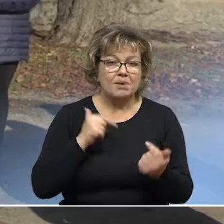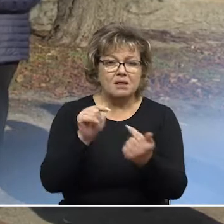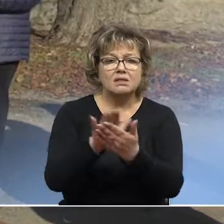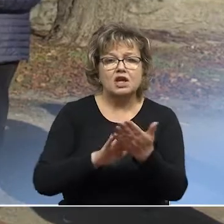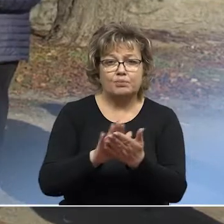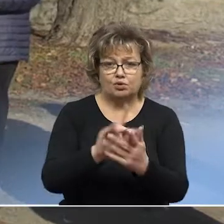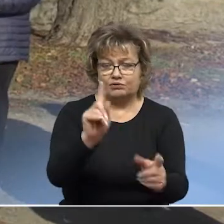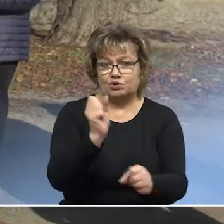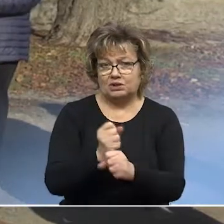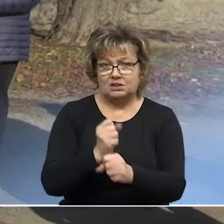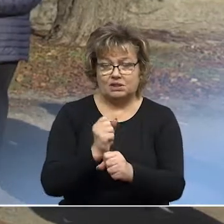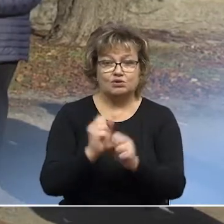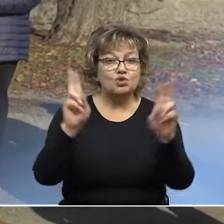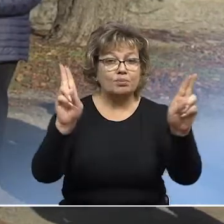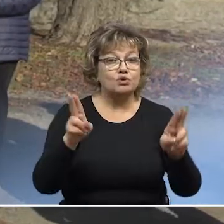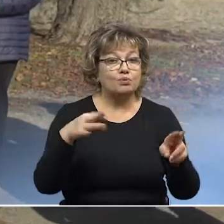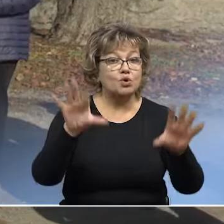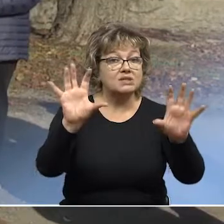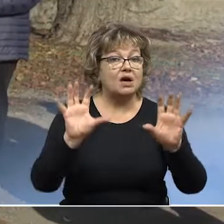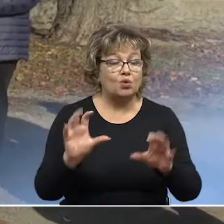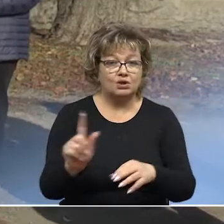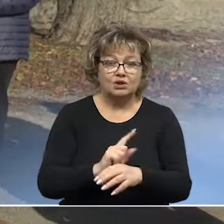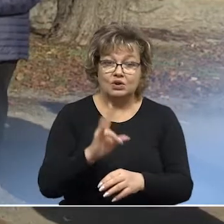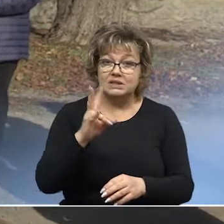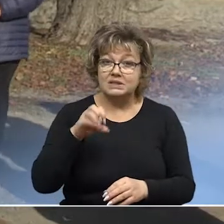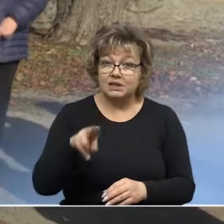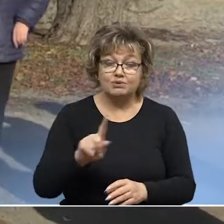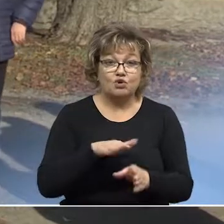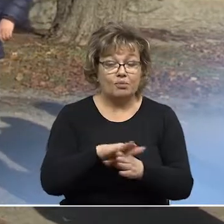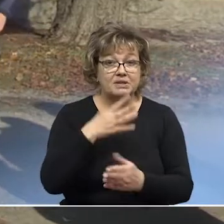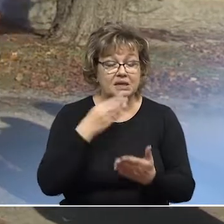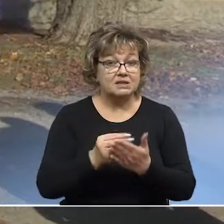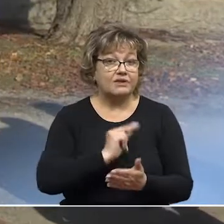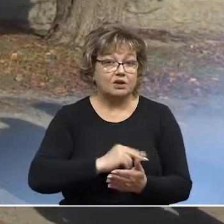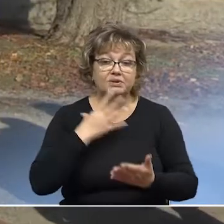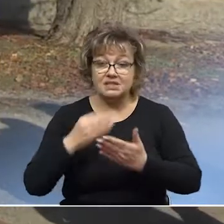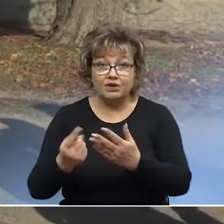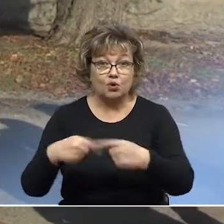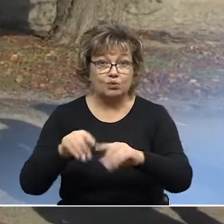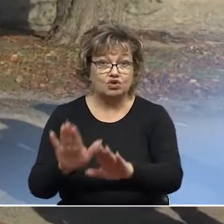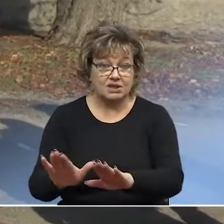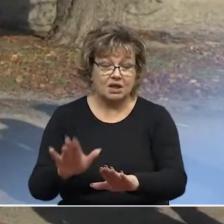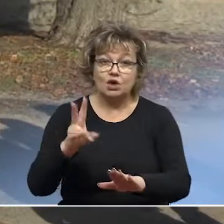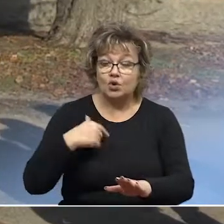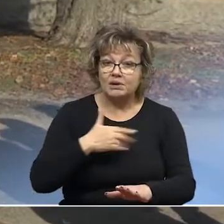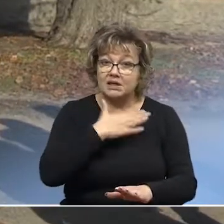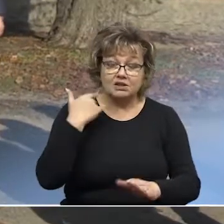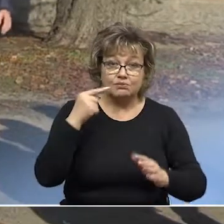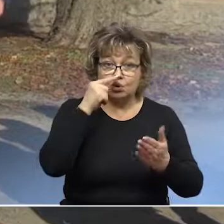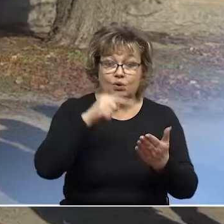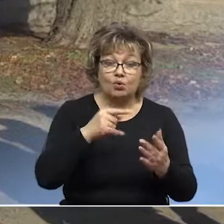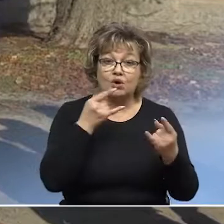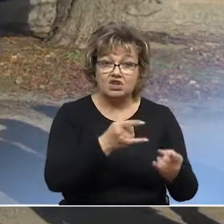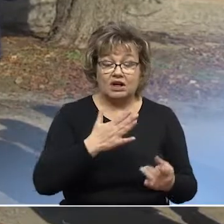Мы не против, чтобы они что-то делали, то, что положено по законам, по нормам СНИП, чтобы они вели свои работы на своем участке. Но мы не хотим, чтобы